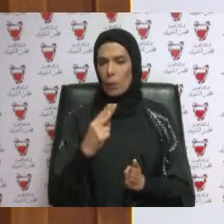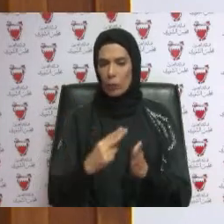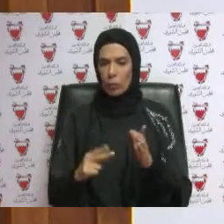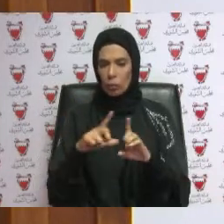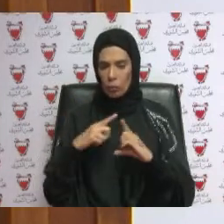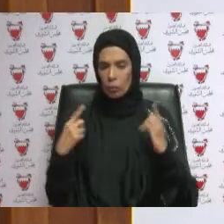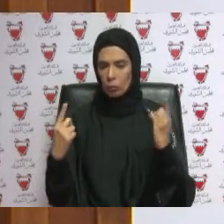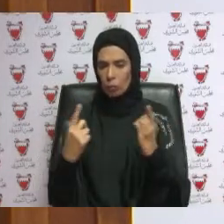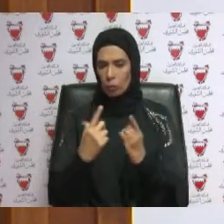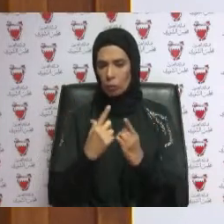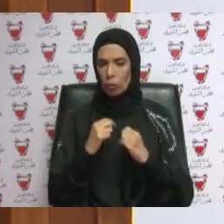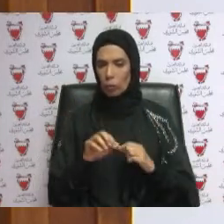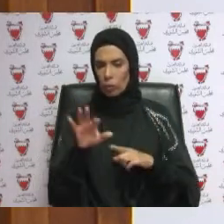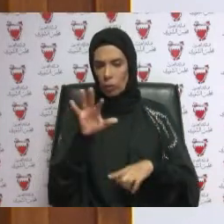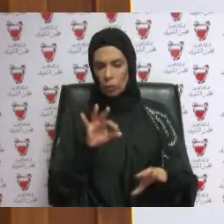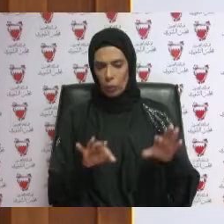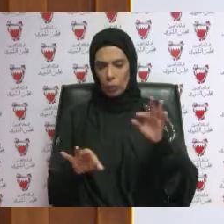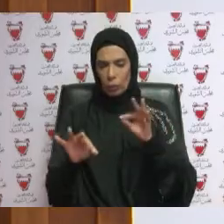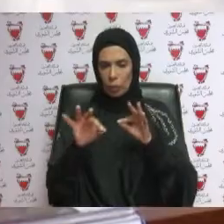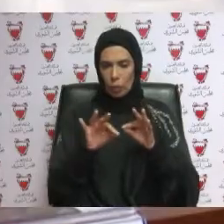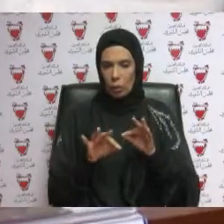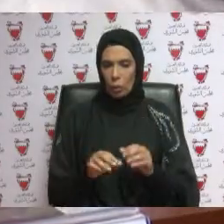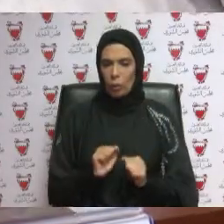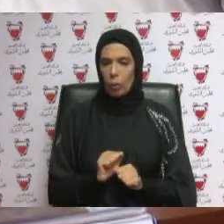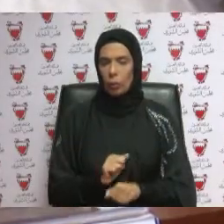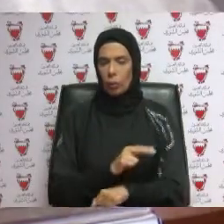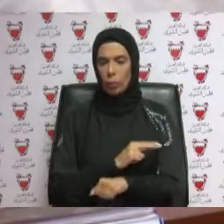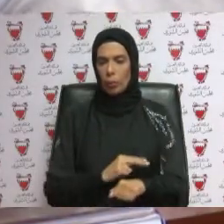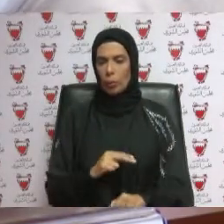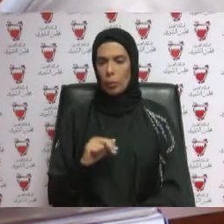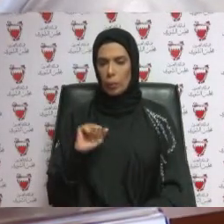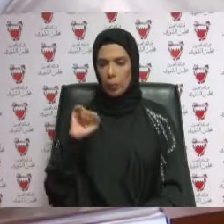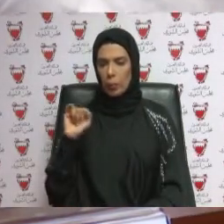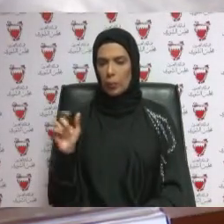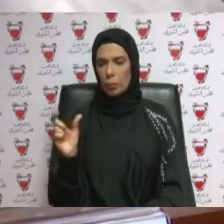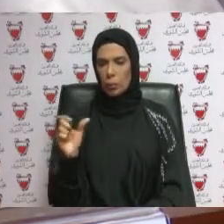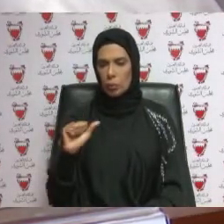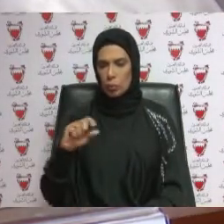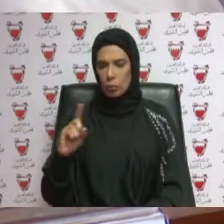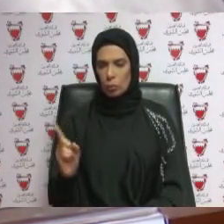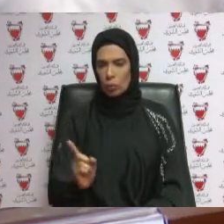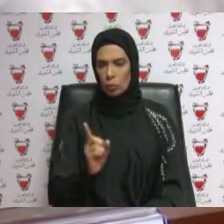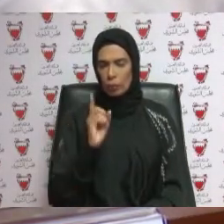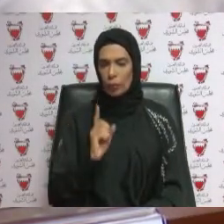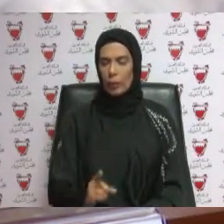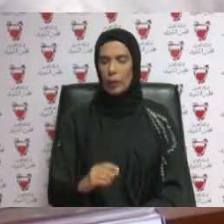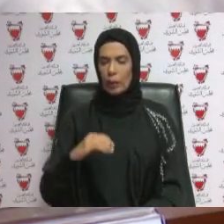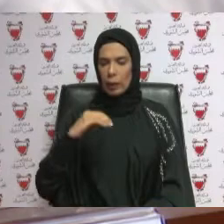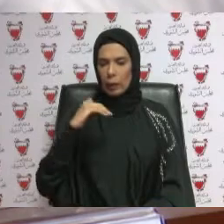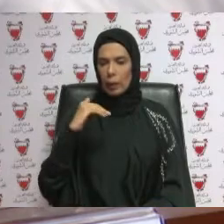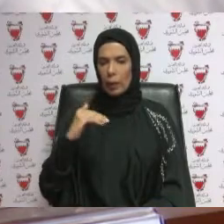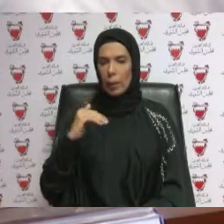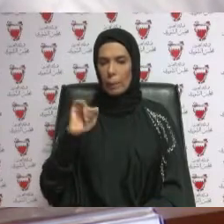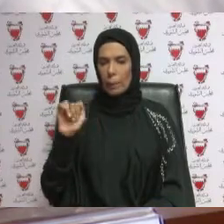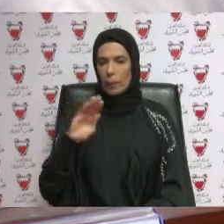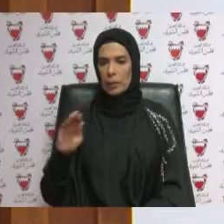كقاعدة أساسية. تم تشكيل لجنة مسقرة مكونة من سعادة الدكتور منصور سرحان وسعادة الأستاذ خميس الرميحي لما أشخت المسألة